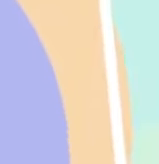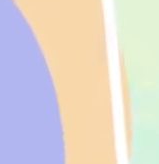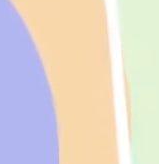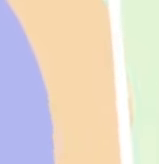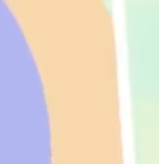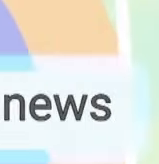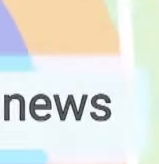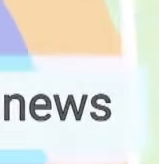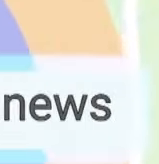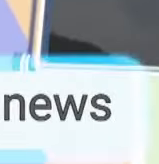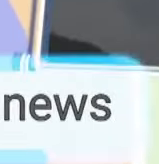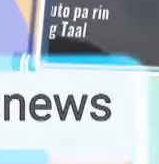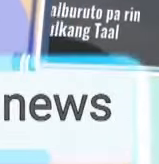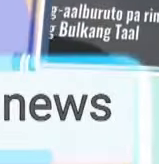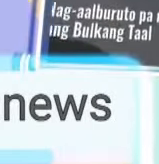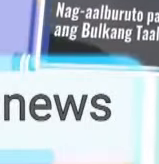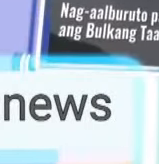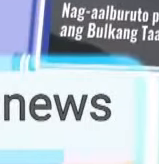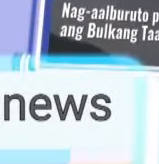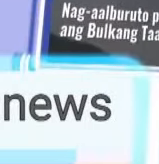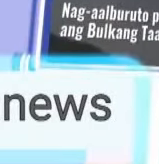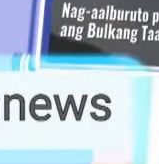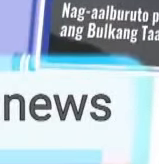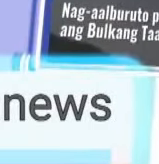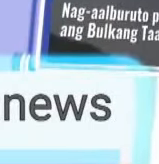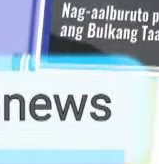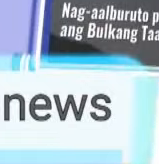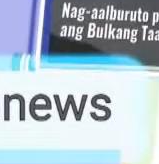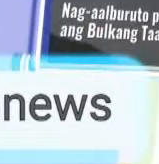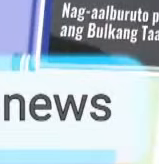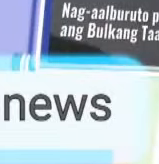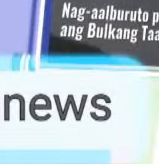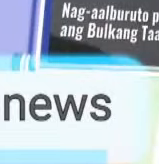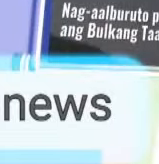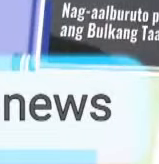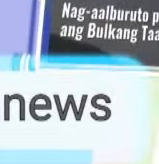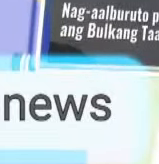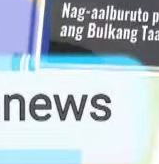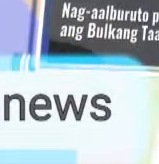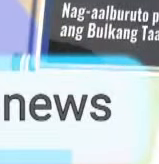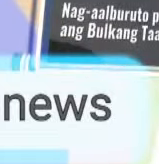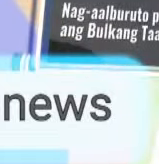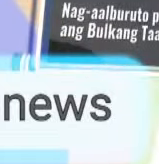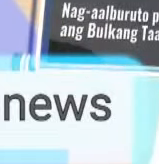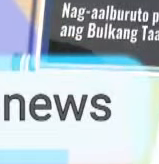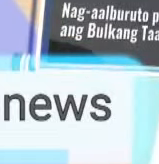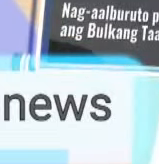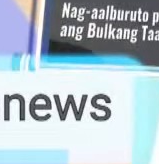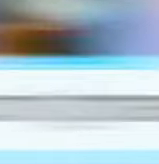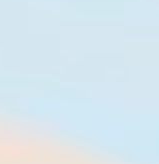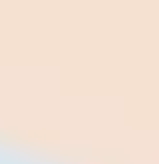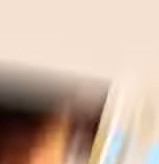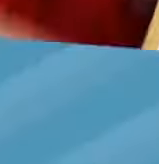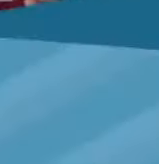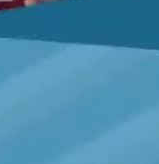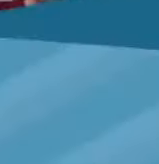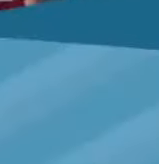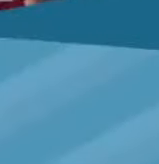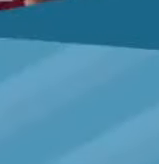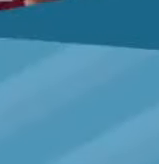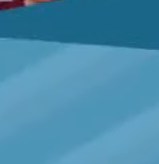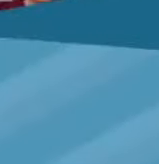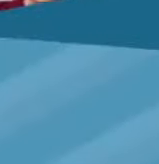News YouTube channel and watch our digital first and digital exclusive videos for free.